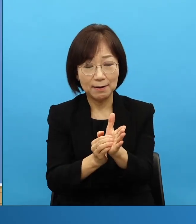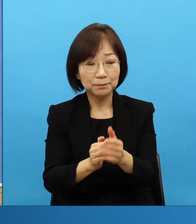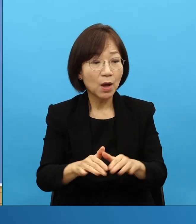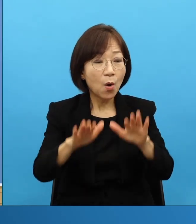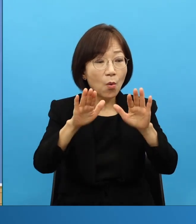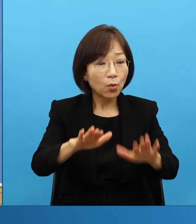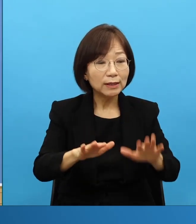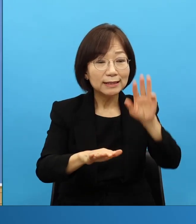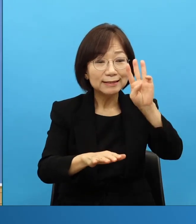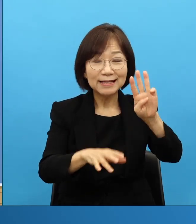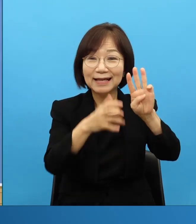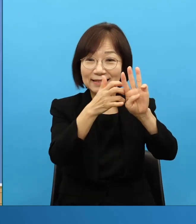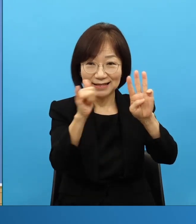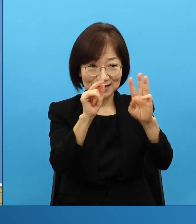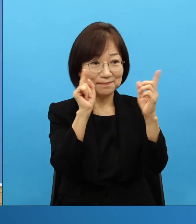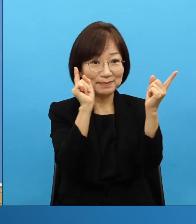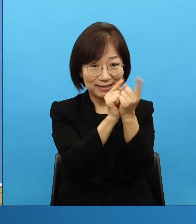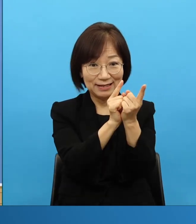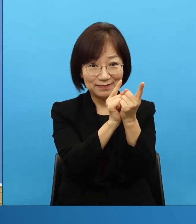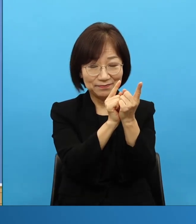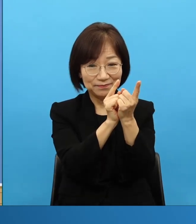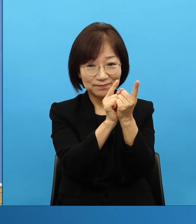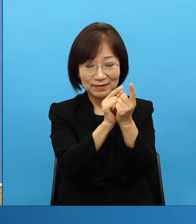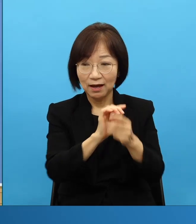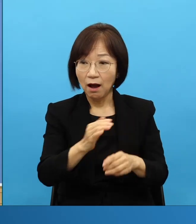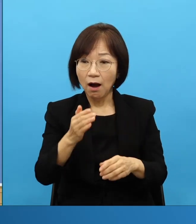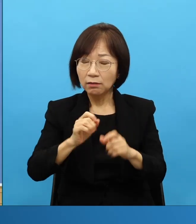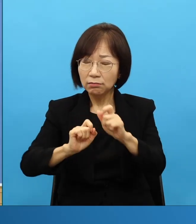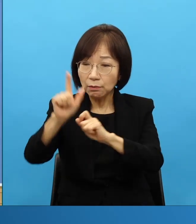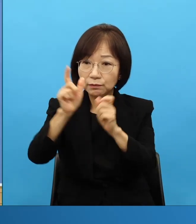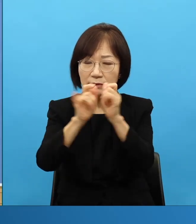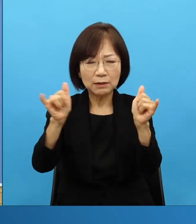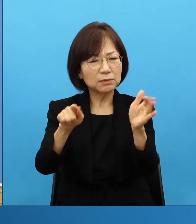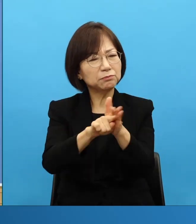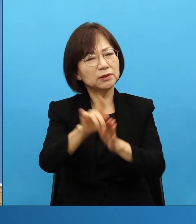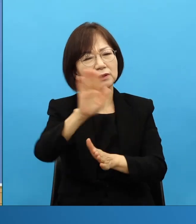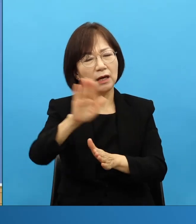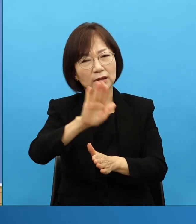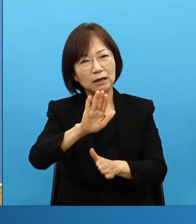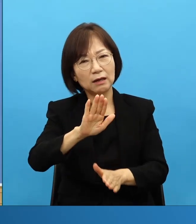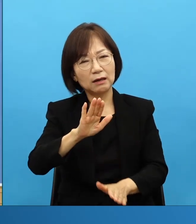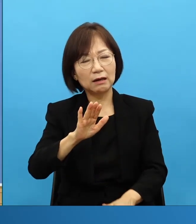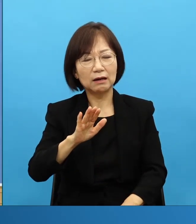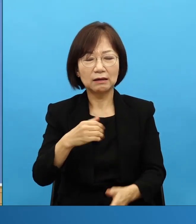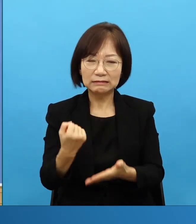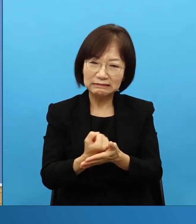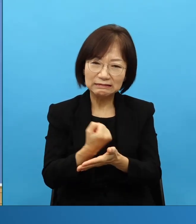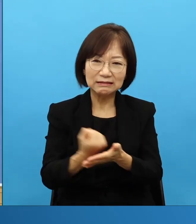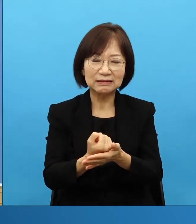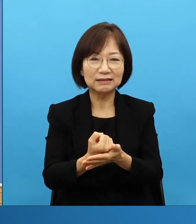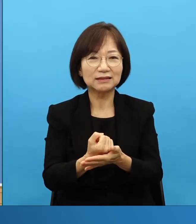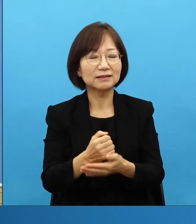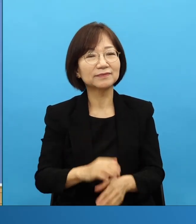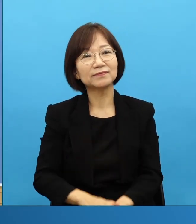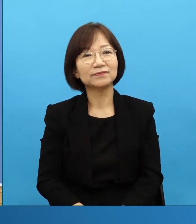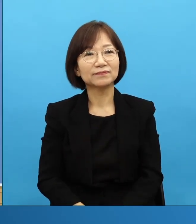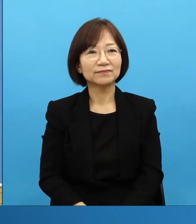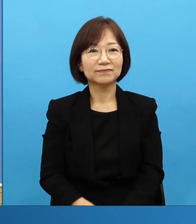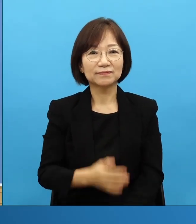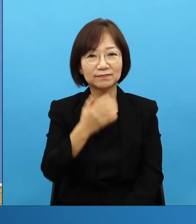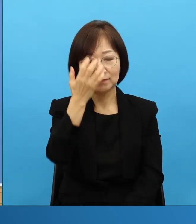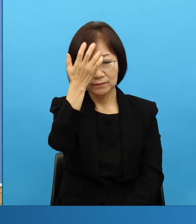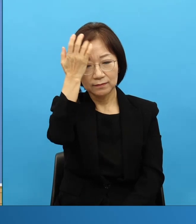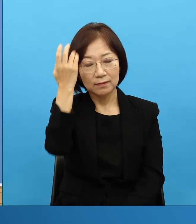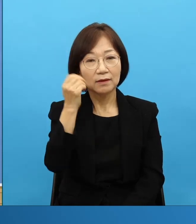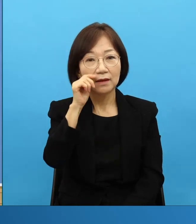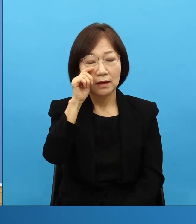쉬워요. 대부분 사람들이 이걸 안 믿습니다. But this is so simple, and yet majority of the believers do not believe in this. 저는 교회라는